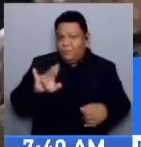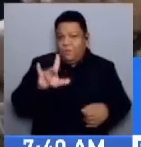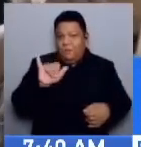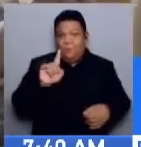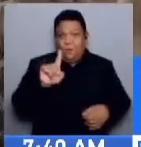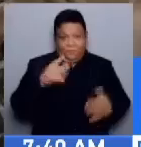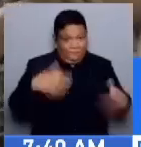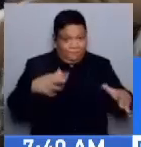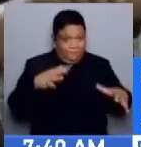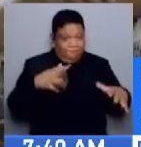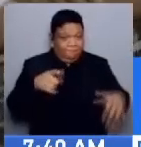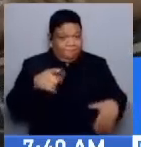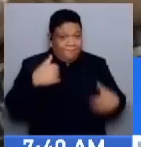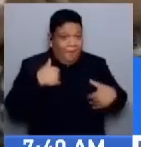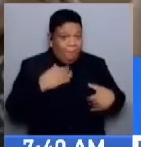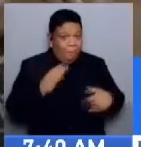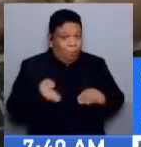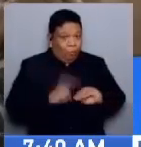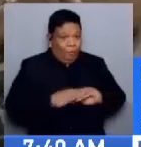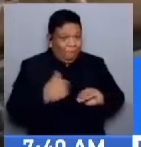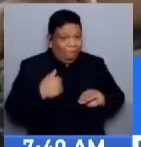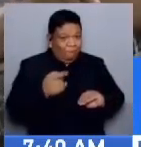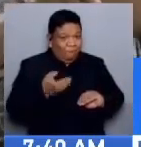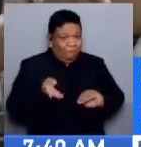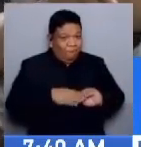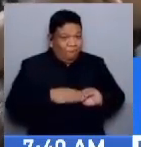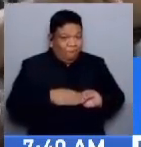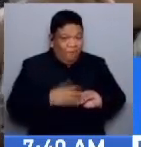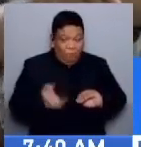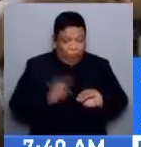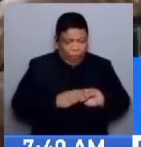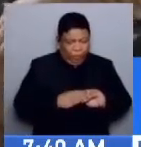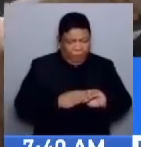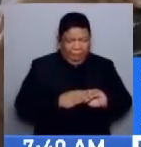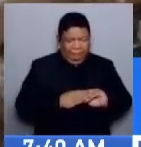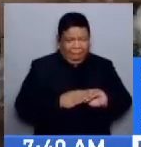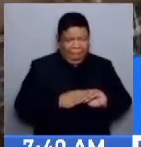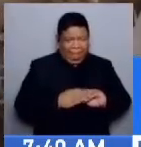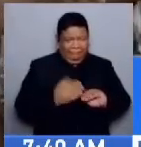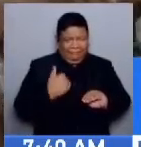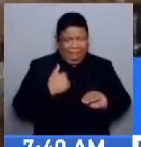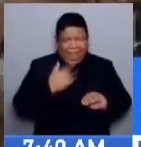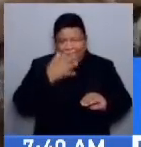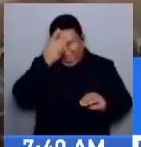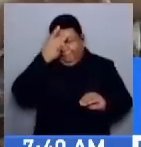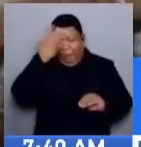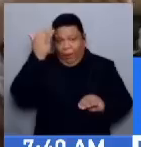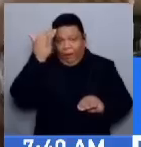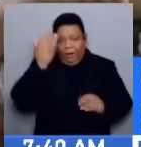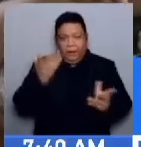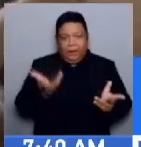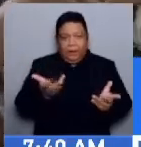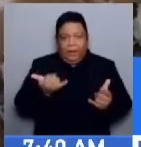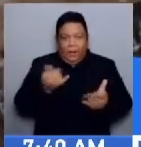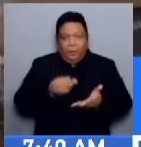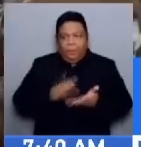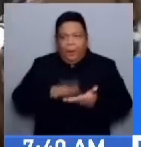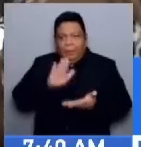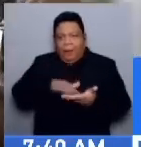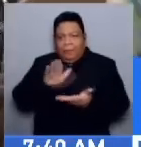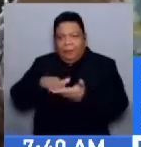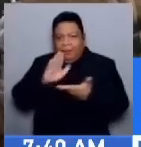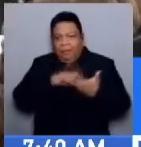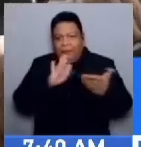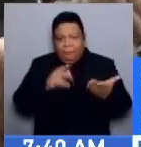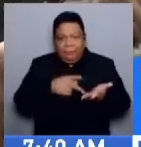mid-year bonus? O baka naman imbis na bonus, bonus po ang natatanggap niyo dahil sa pagtaas ng mga bilihin at pamasahe. Huwag po kayong mag-alala dahil